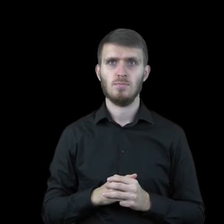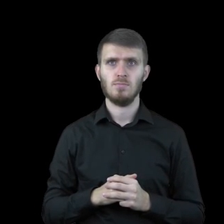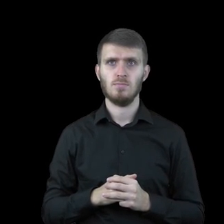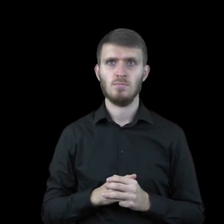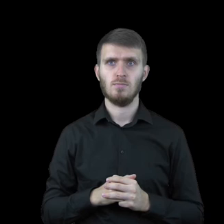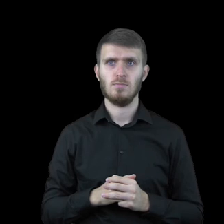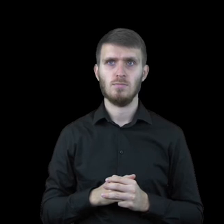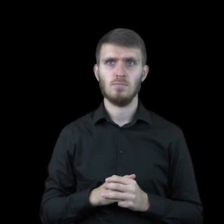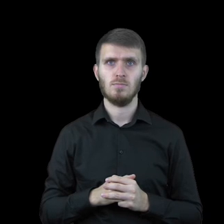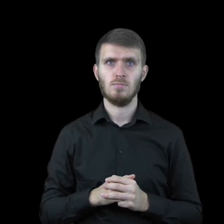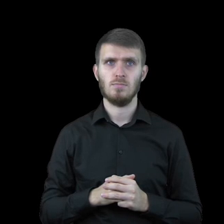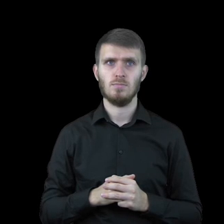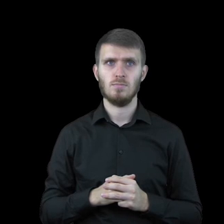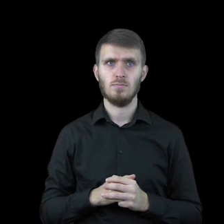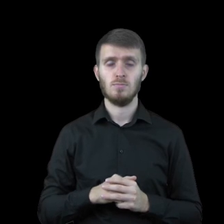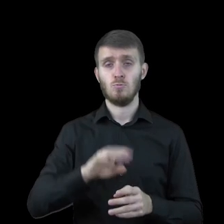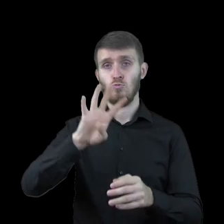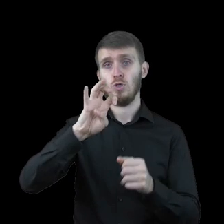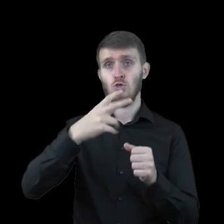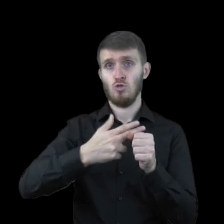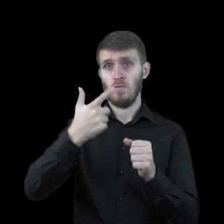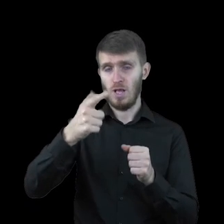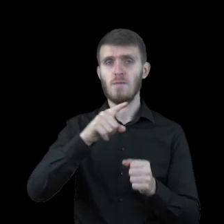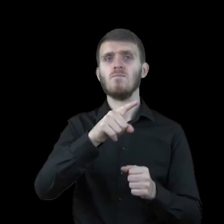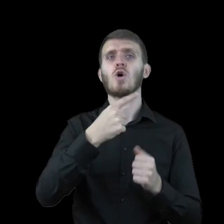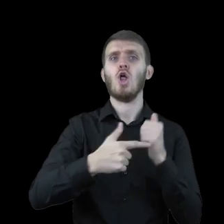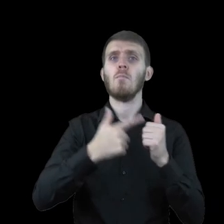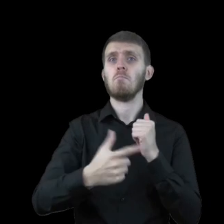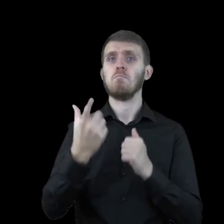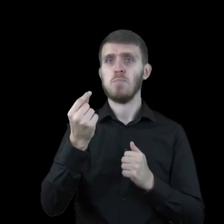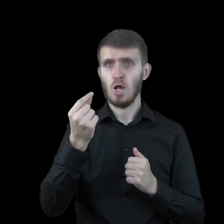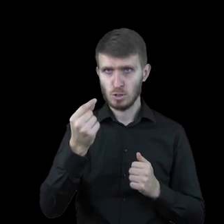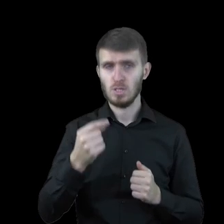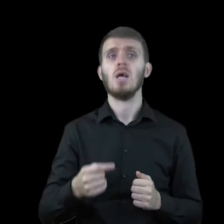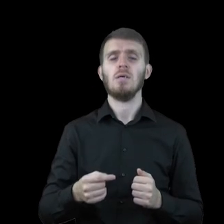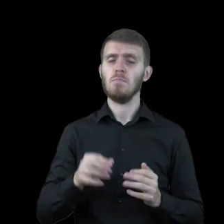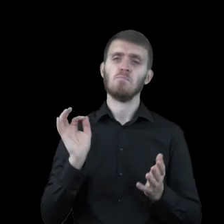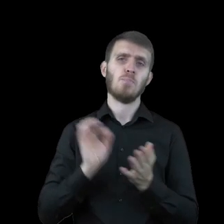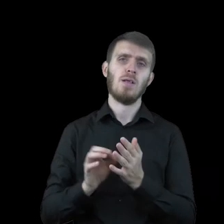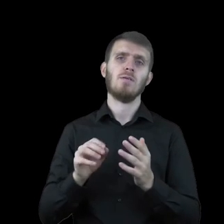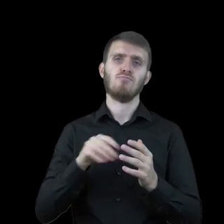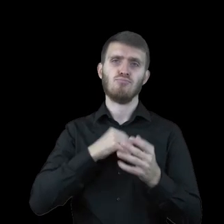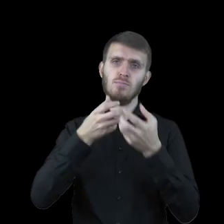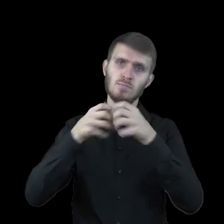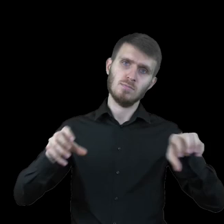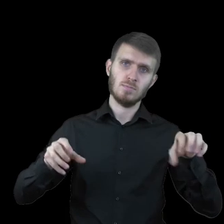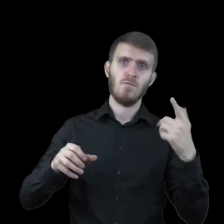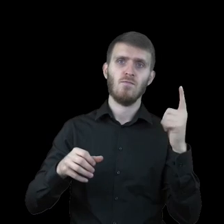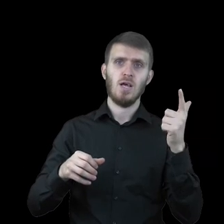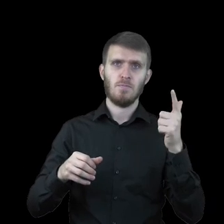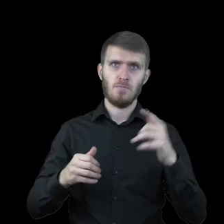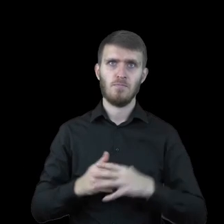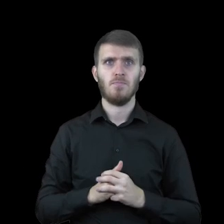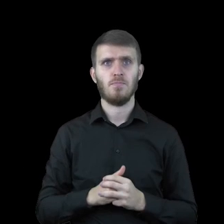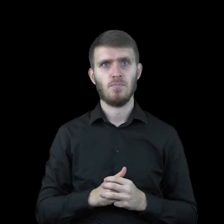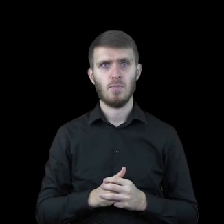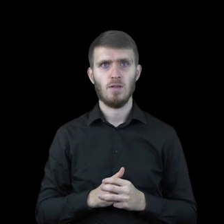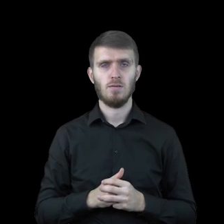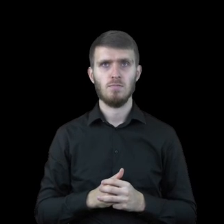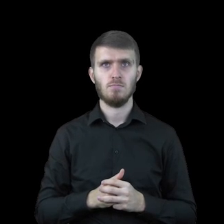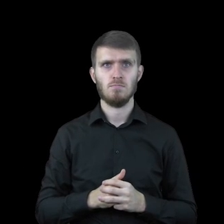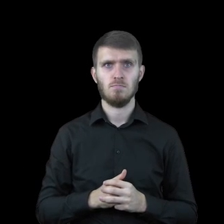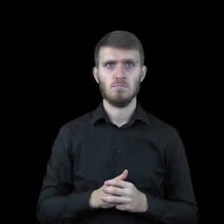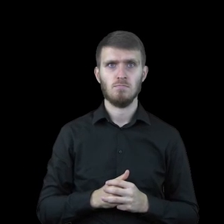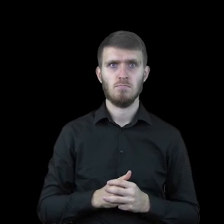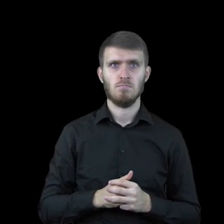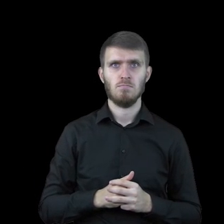rozkładać na czynniki. I teraz popatrzmy. 432 to jest liczba parzysta, czyli na pewno